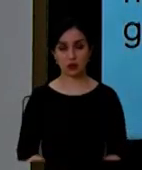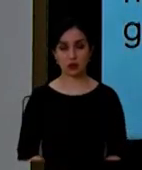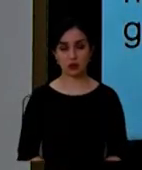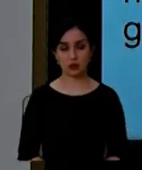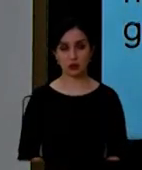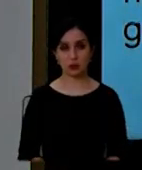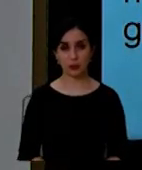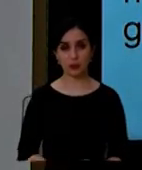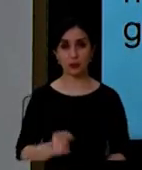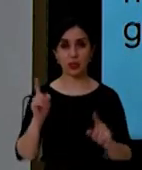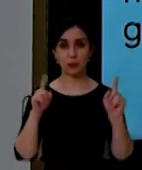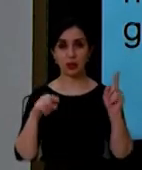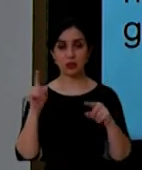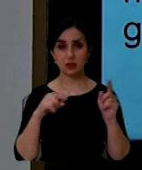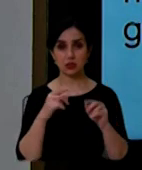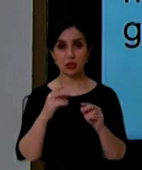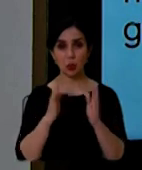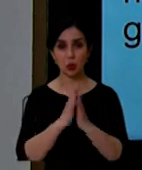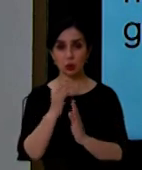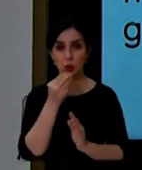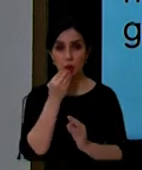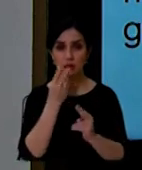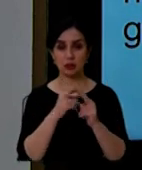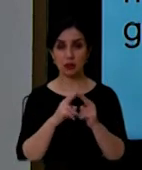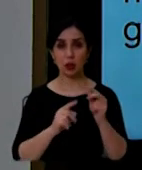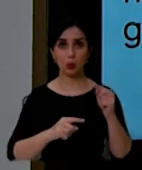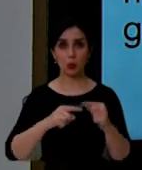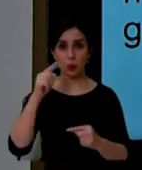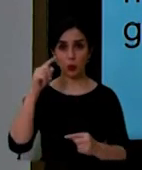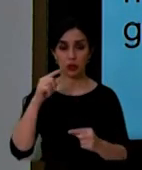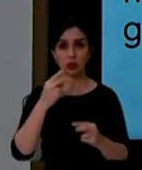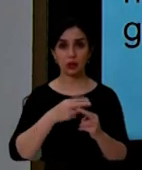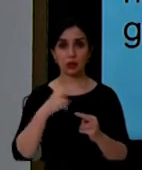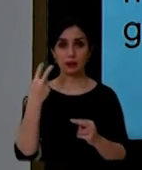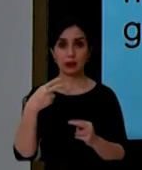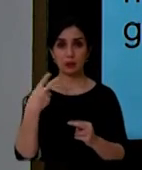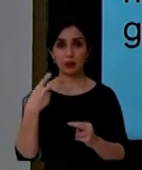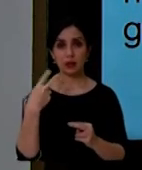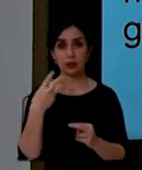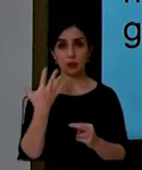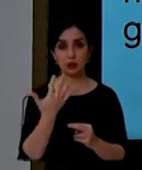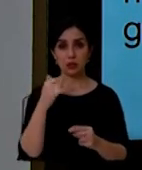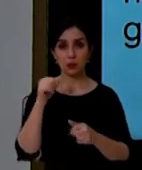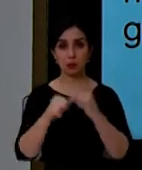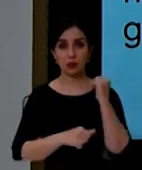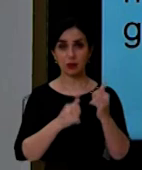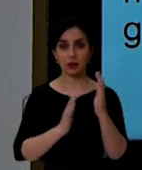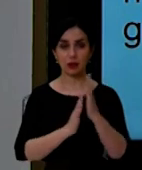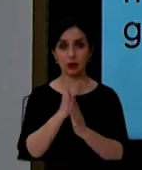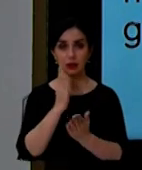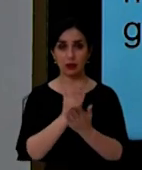Bazı otqor südralı biyruçlərinin boyı 12-25 metr gəyətkən.